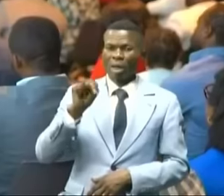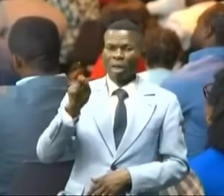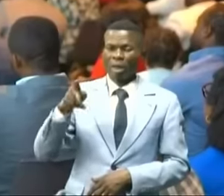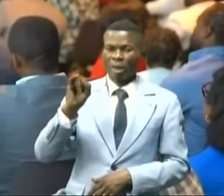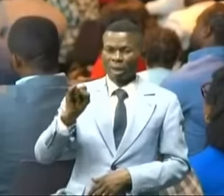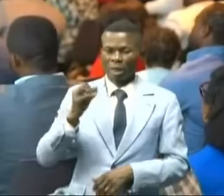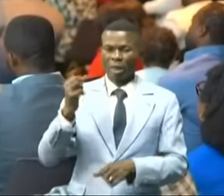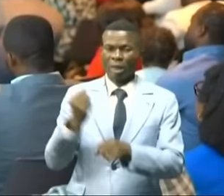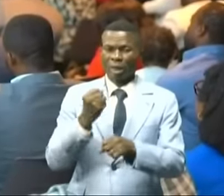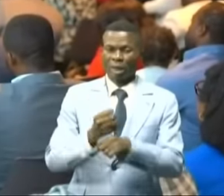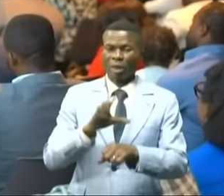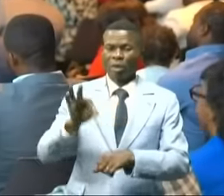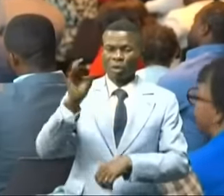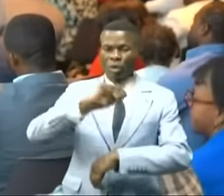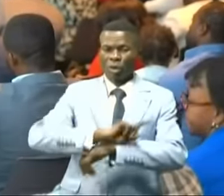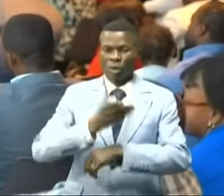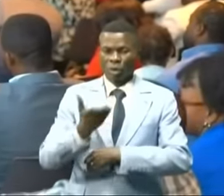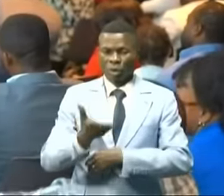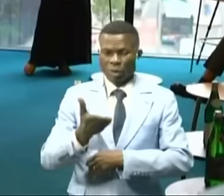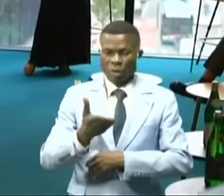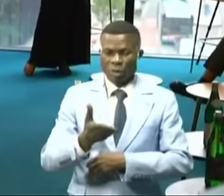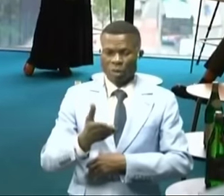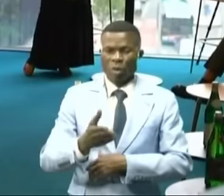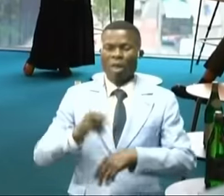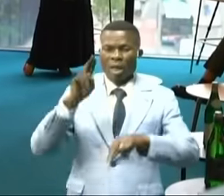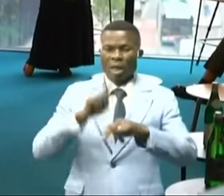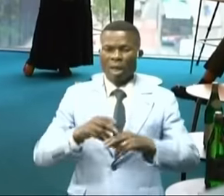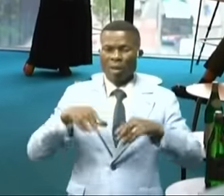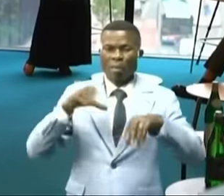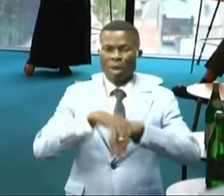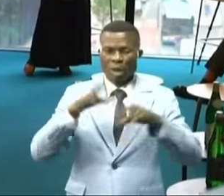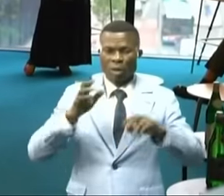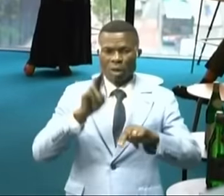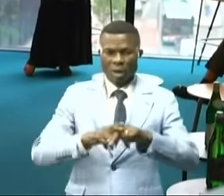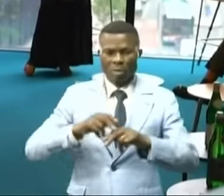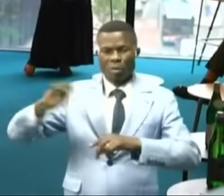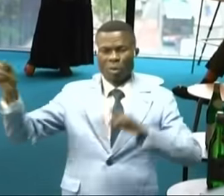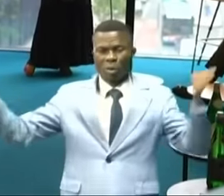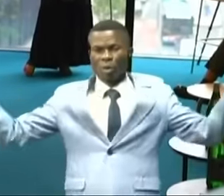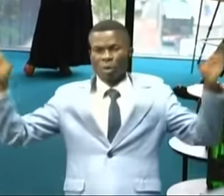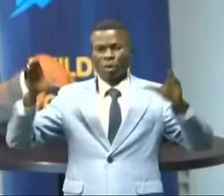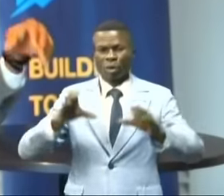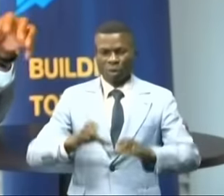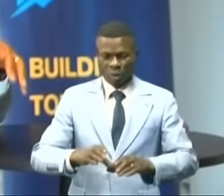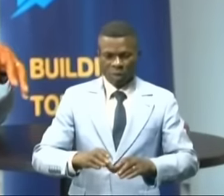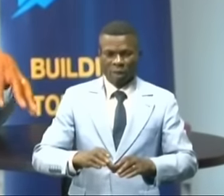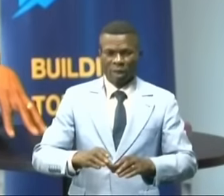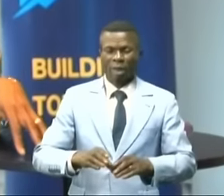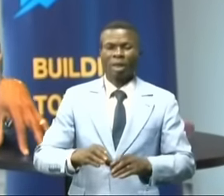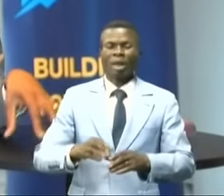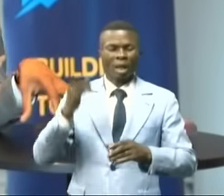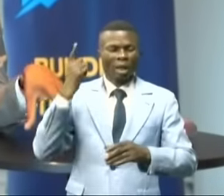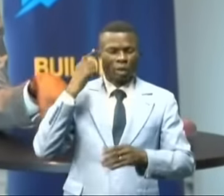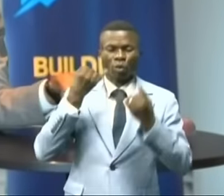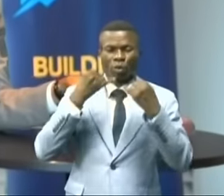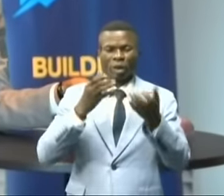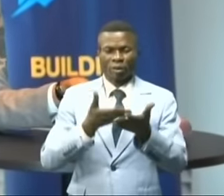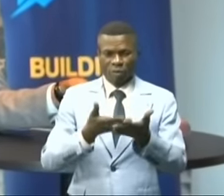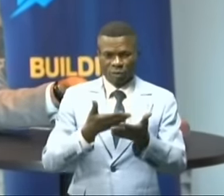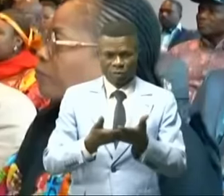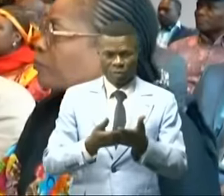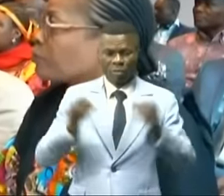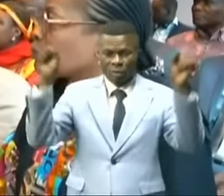profité de cette occasion pour s'adresser à la diaspora congolaise venue des différents horizons pour obtenir des informations sur